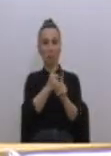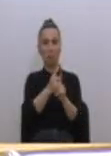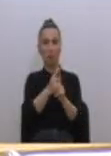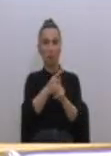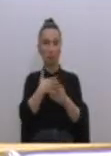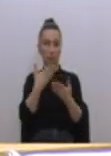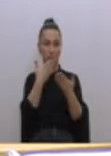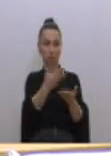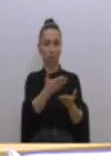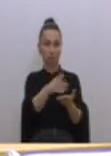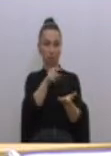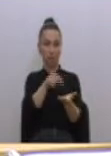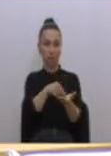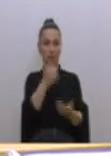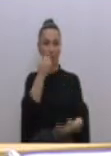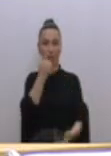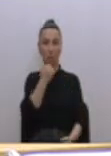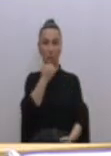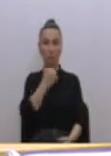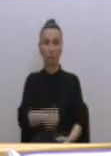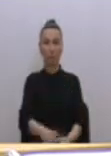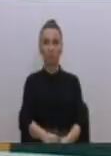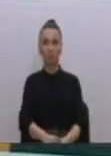mi-a martat am gătuit. Madloba.